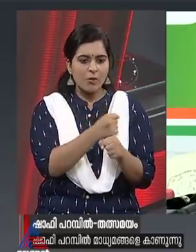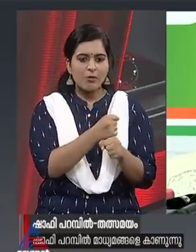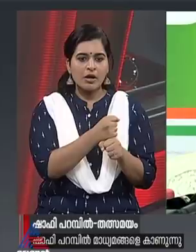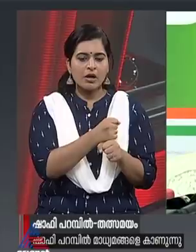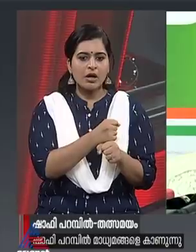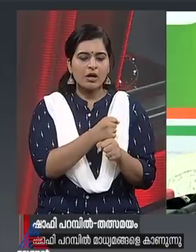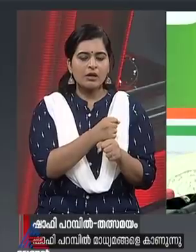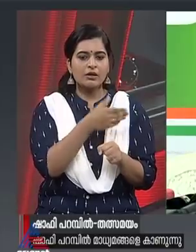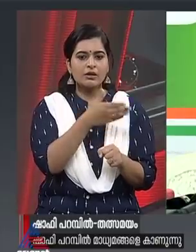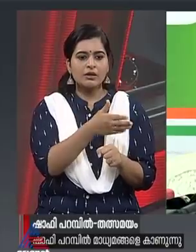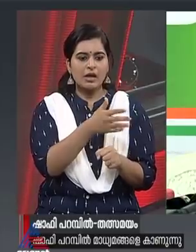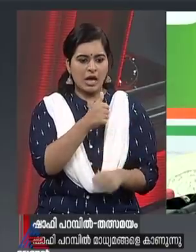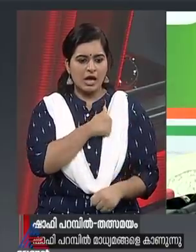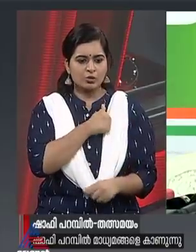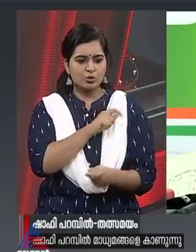നിന്ന് പുറകോട്ട് പോകേണ്ടി വന്നത്?